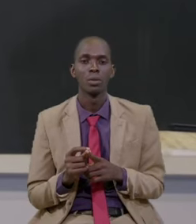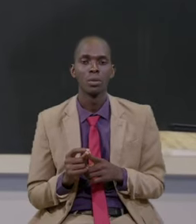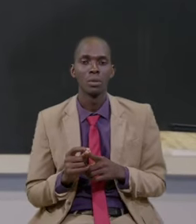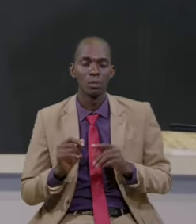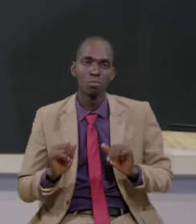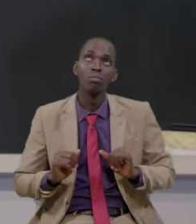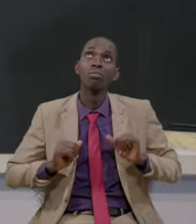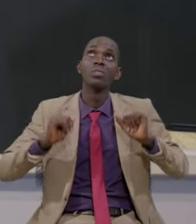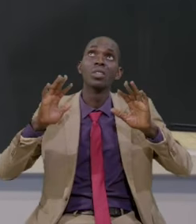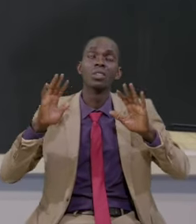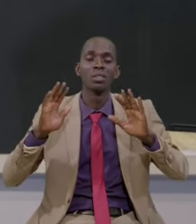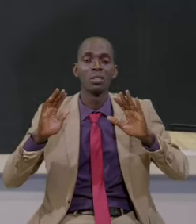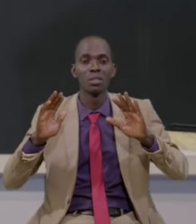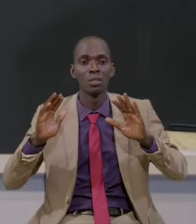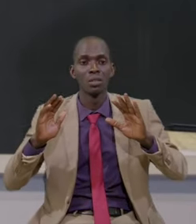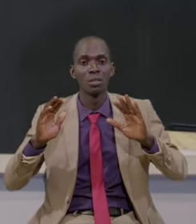Consacre-toi